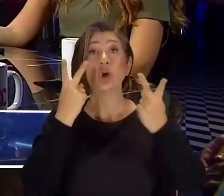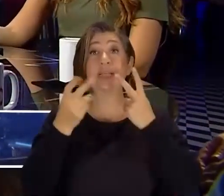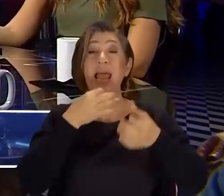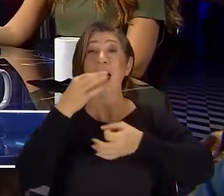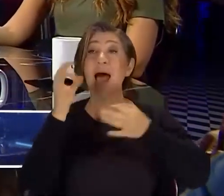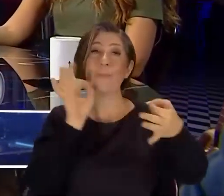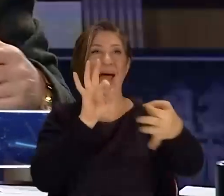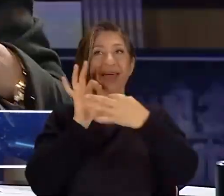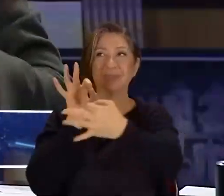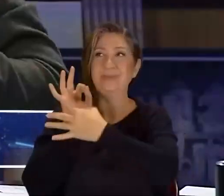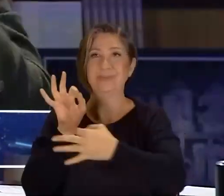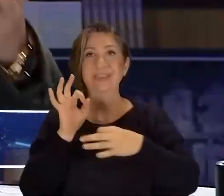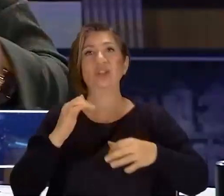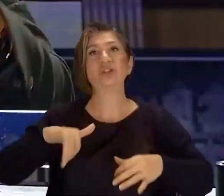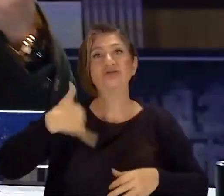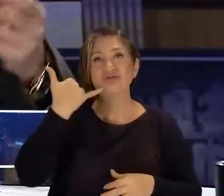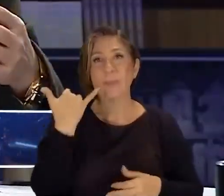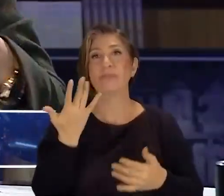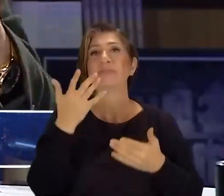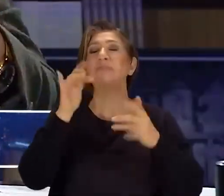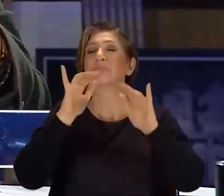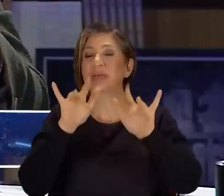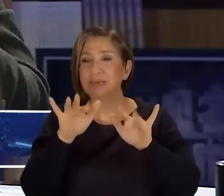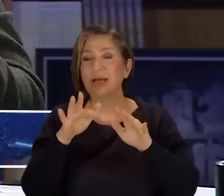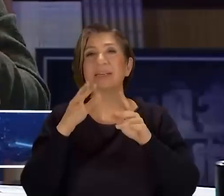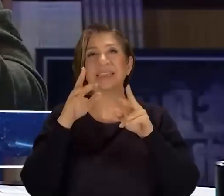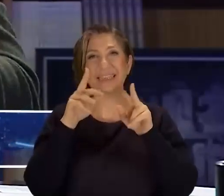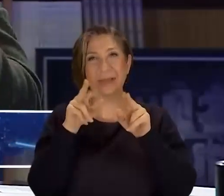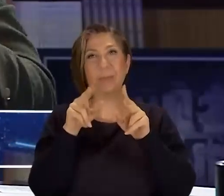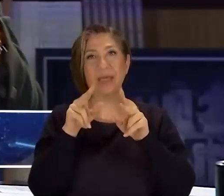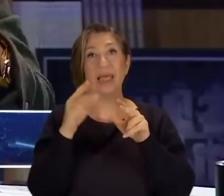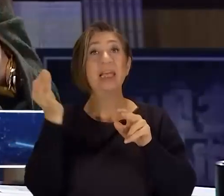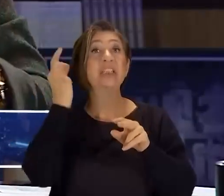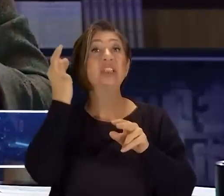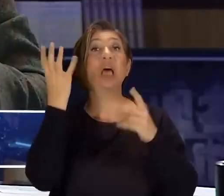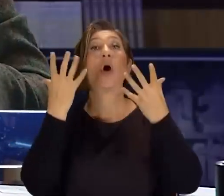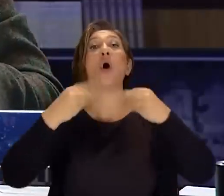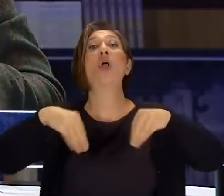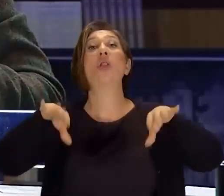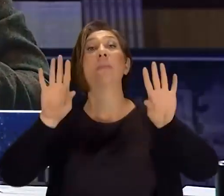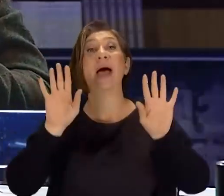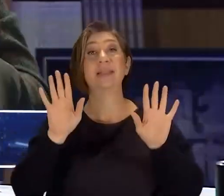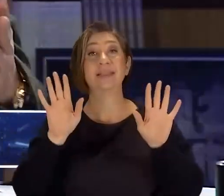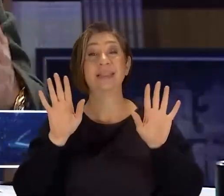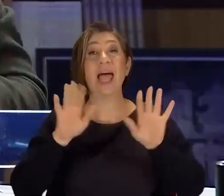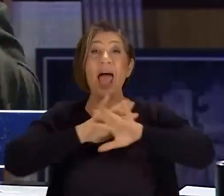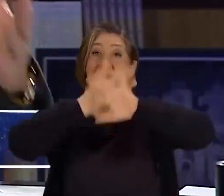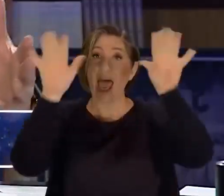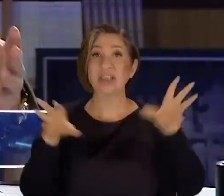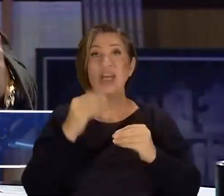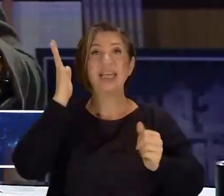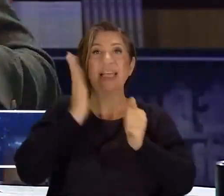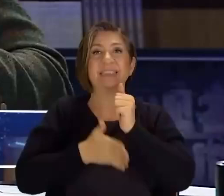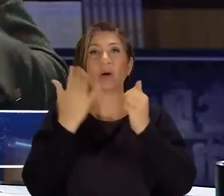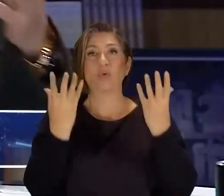görsel haberleşmenin Dolayısıyla işte cep telefonu gibi ıvır kıvır gibi falan filan yani işitsel olmayan her